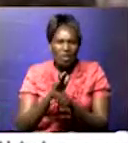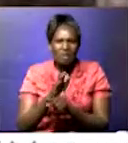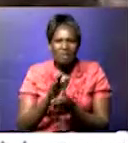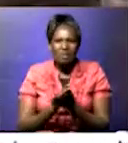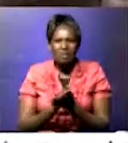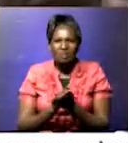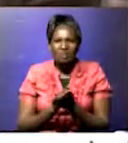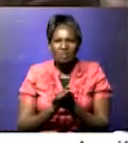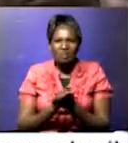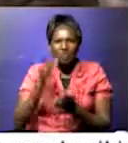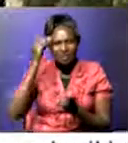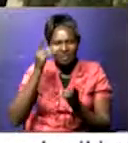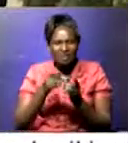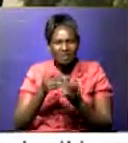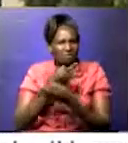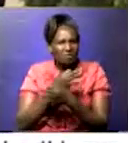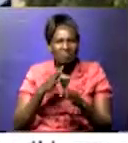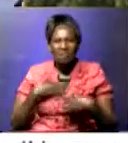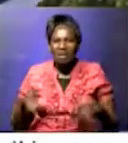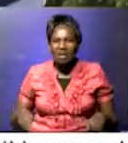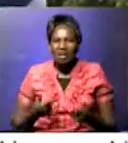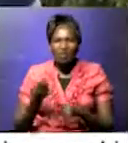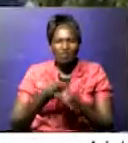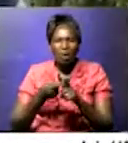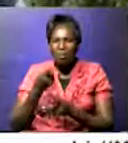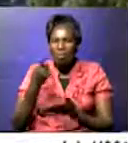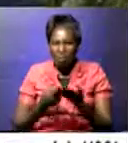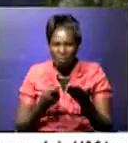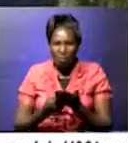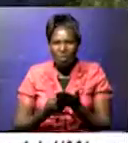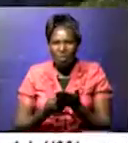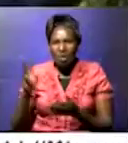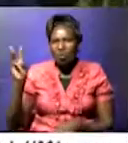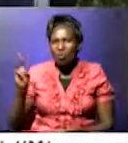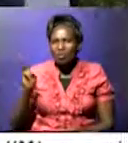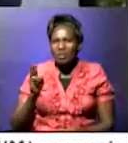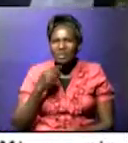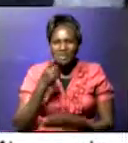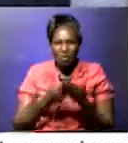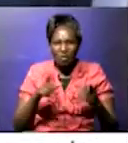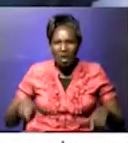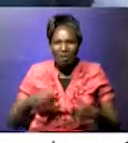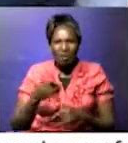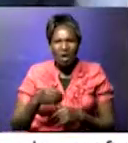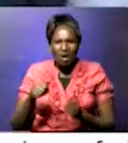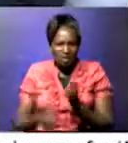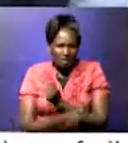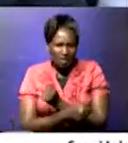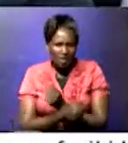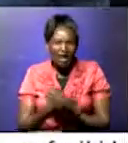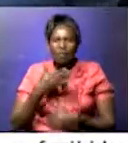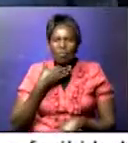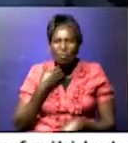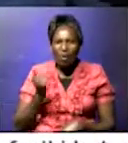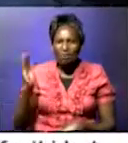I decided to flee for my life. Ni kutokana na hayo sasa Wavinya anadai maisha yake yamo hatarini na kutaka idara